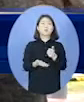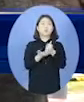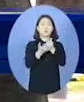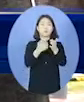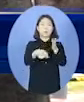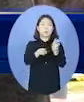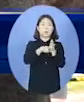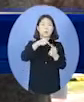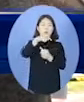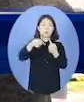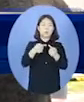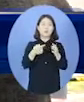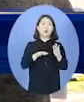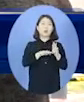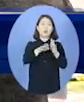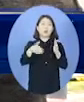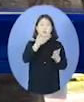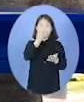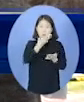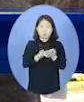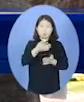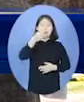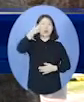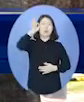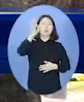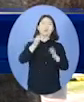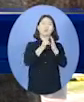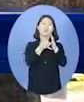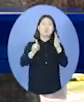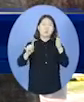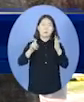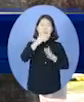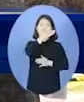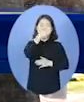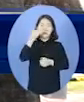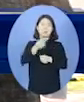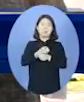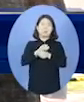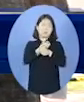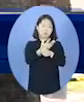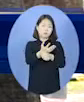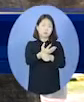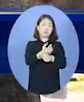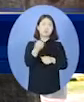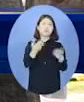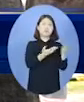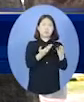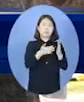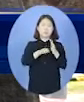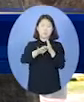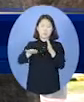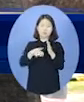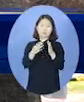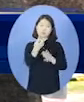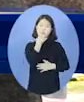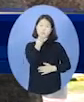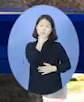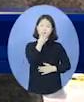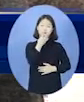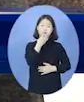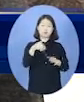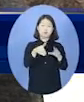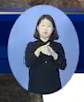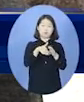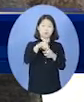있으며 가정의 소중함을 깨달아 가족들에게 바른 영향력을 전하고 일과 가정이